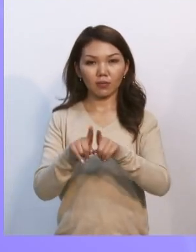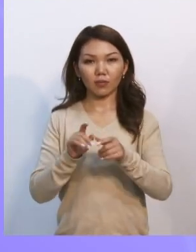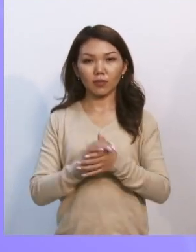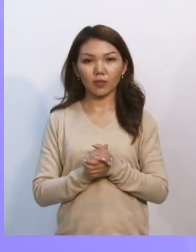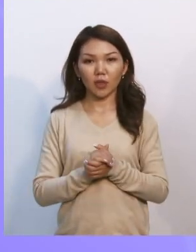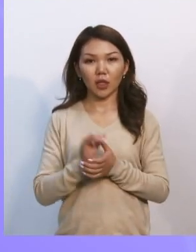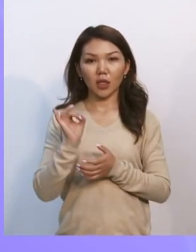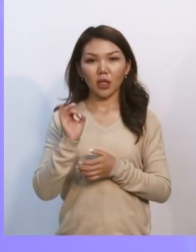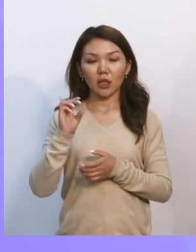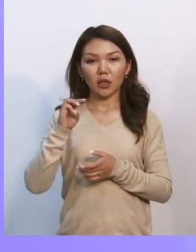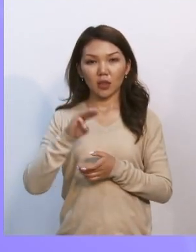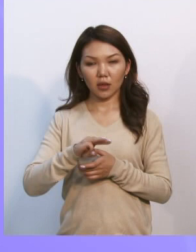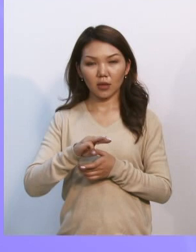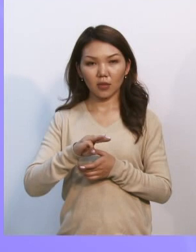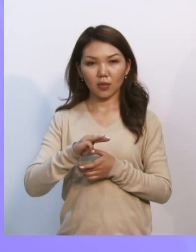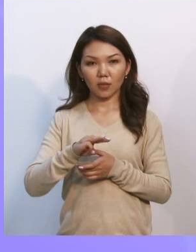Ит,